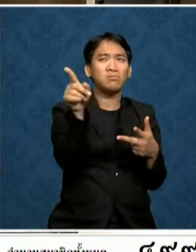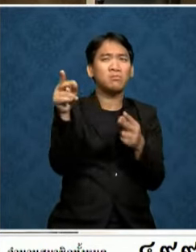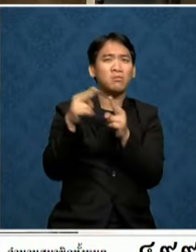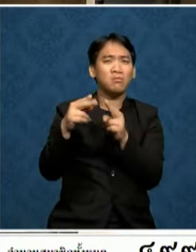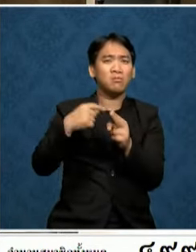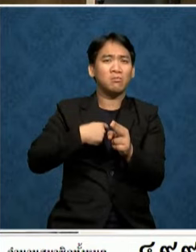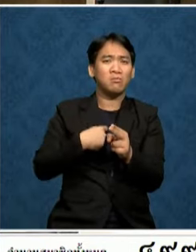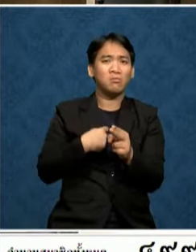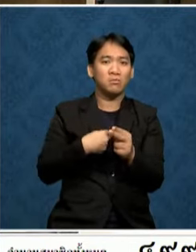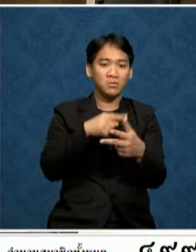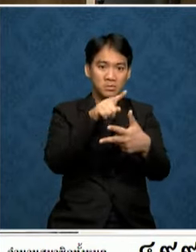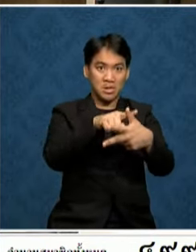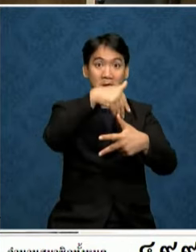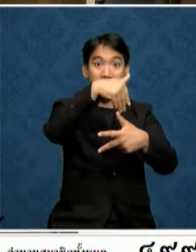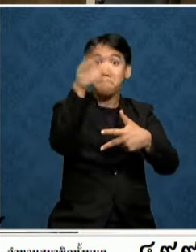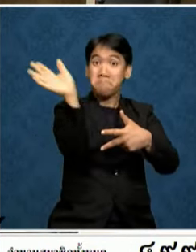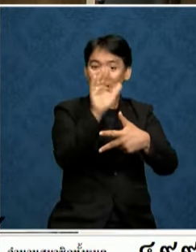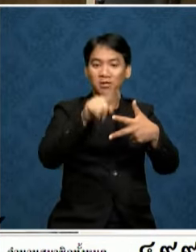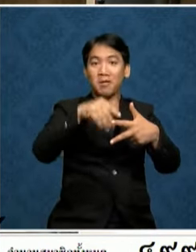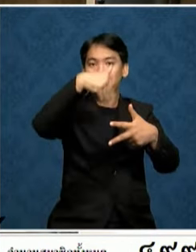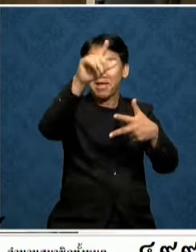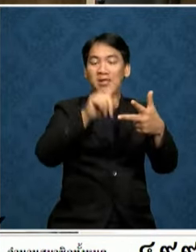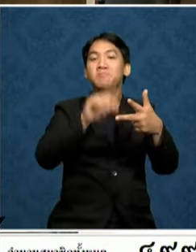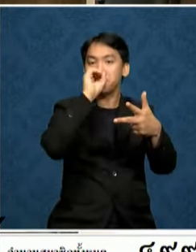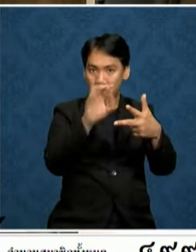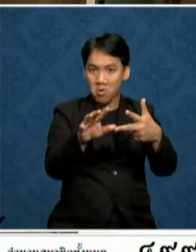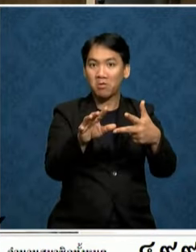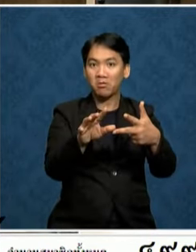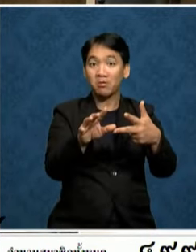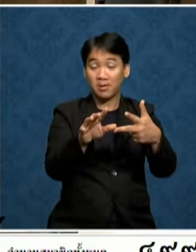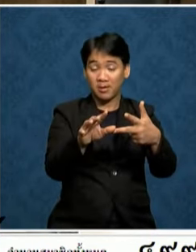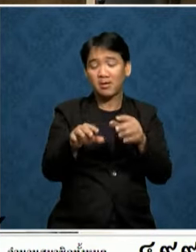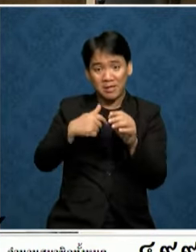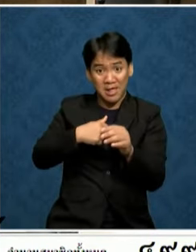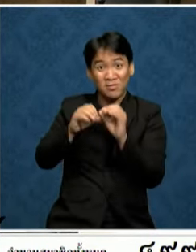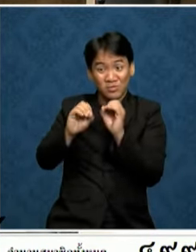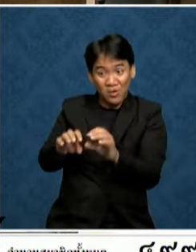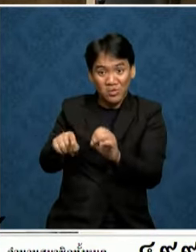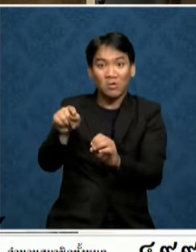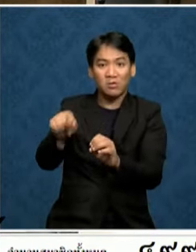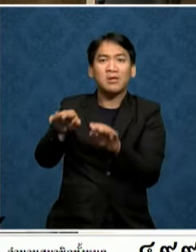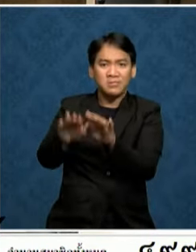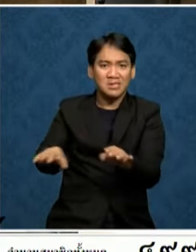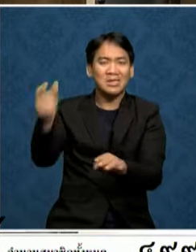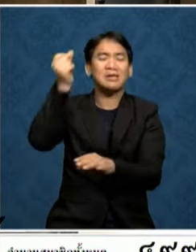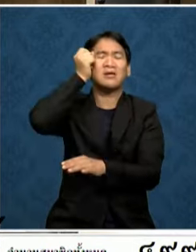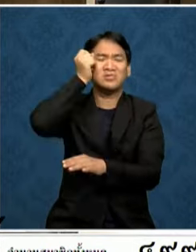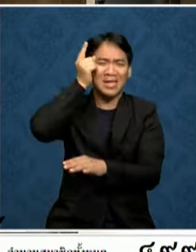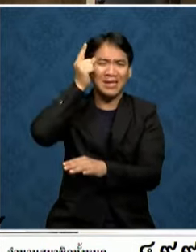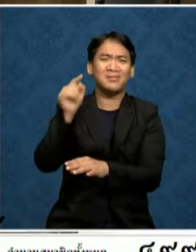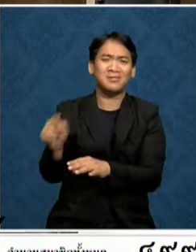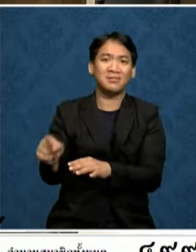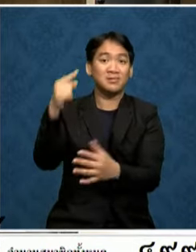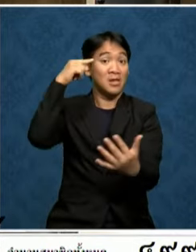สอนเรื่องเพศตั้งแต่เด็กเนี่ยค่ะจะทำให้เราลดอัตราการถูกล่วงละเมิดในเด็กได้และทำให้เขาเข้าใจถ้าตามหลัก